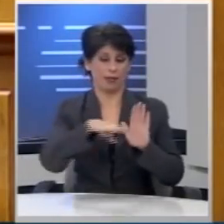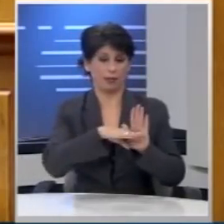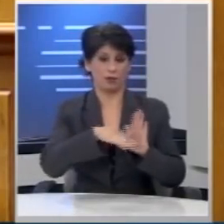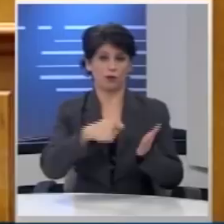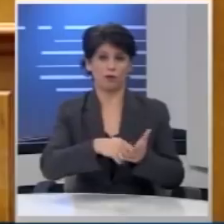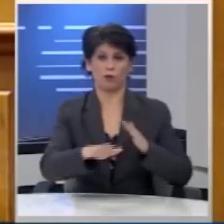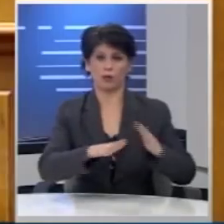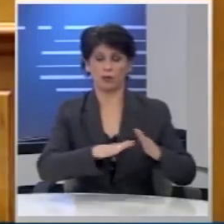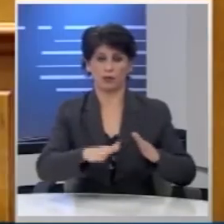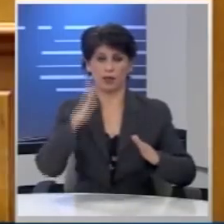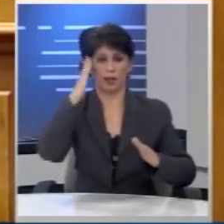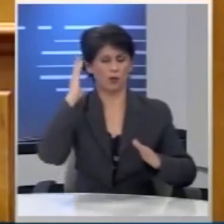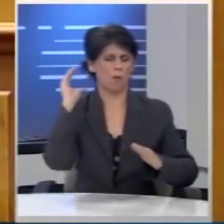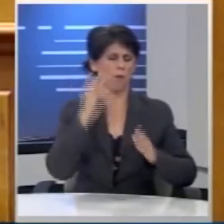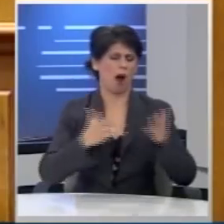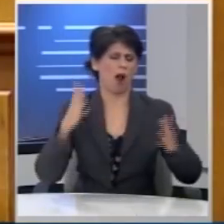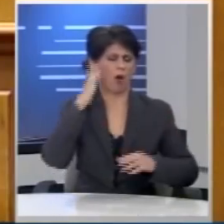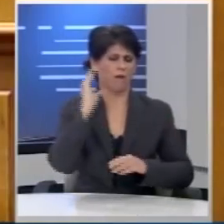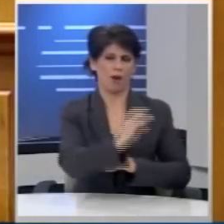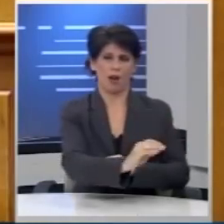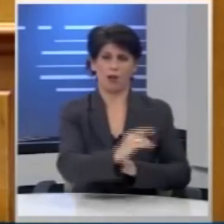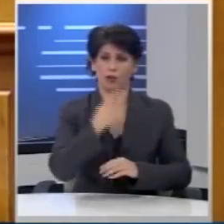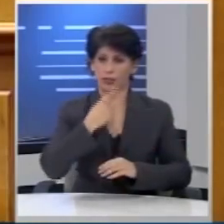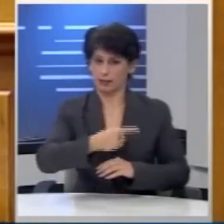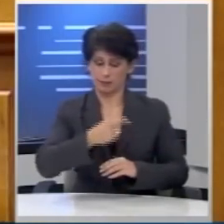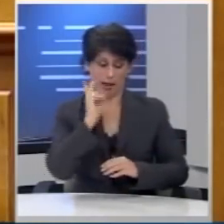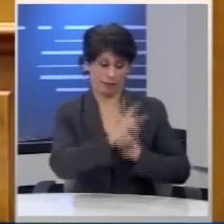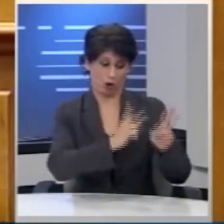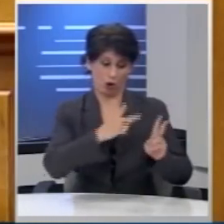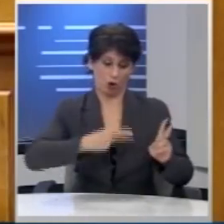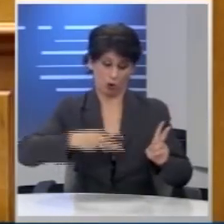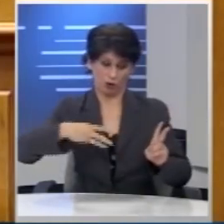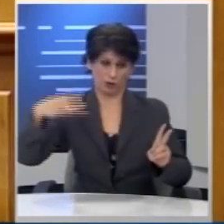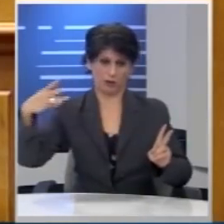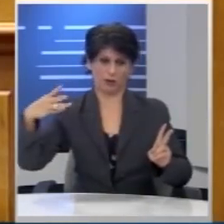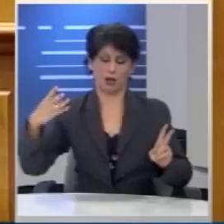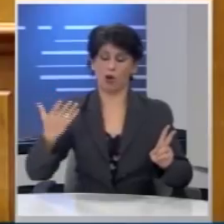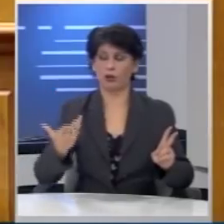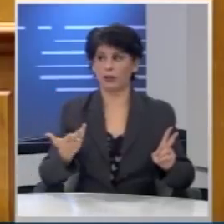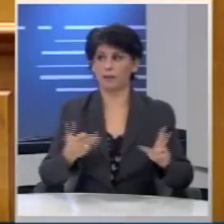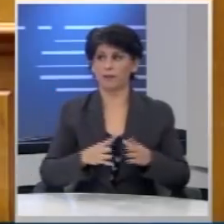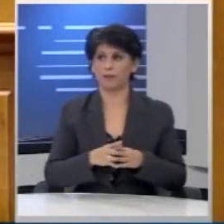διατάξεις φοροασυλίας για το μεγάλο κεφάλαιο. Σας είπε ο ΣΥΡΙΖΑ πως